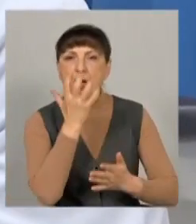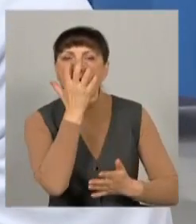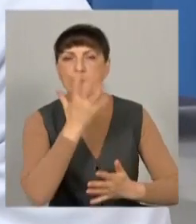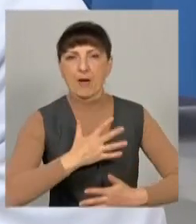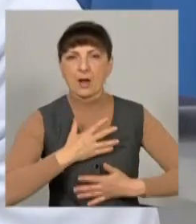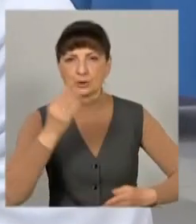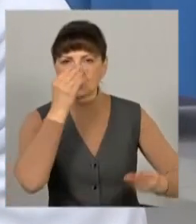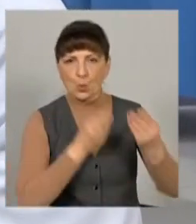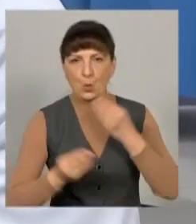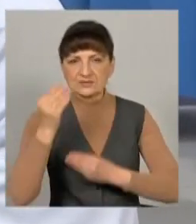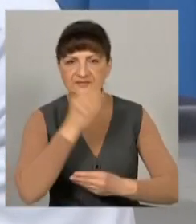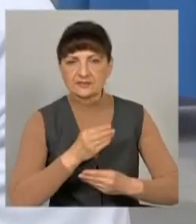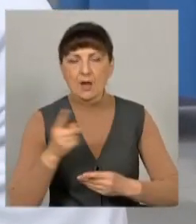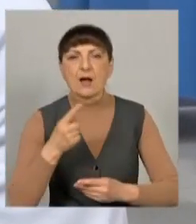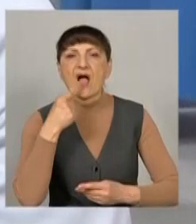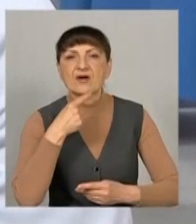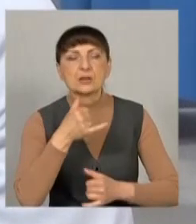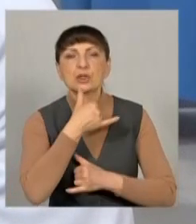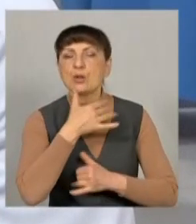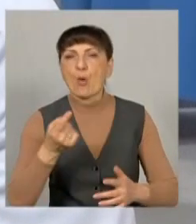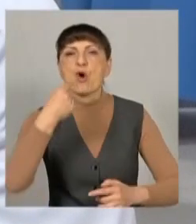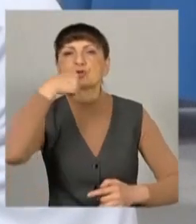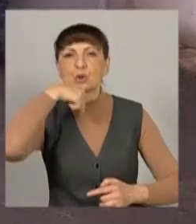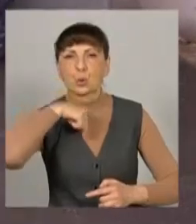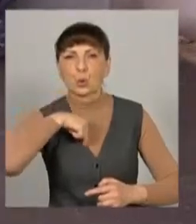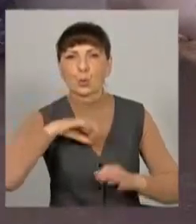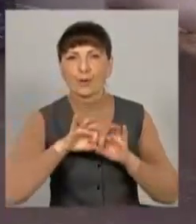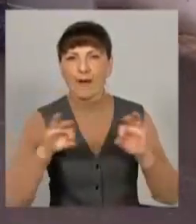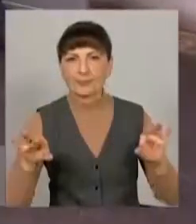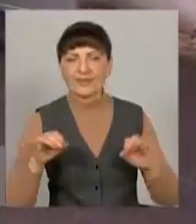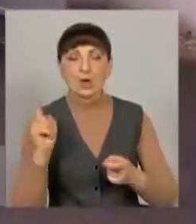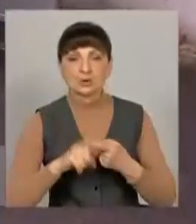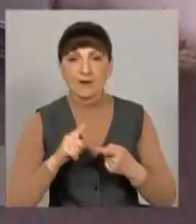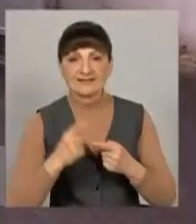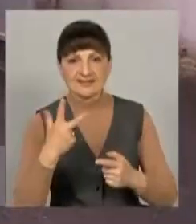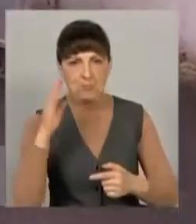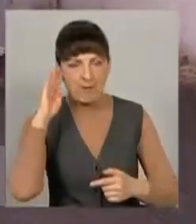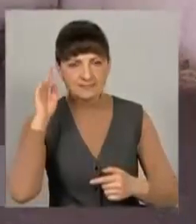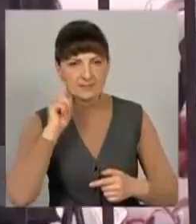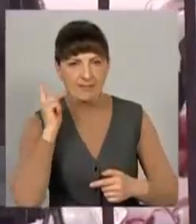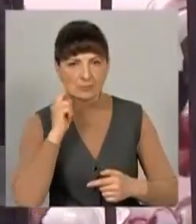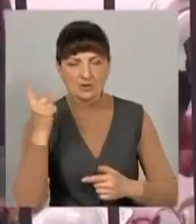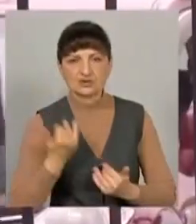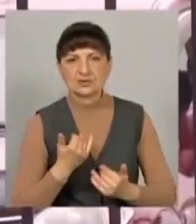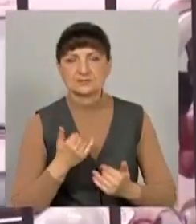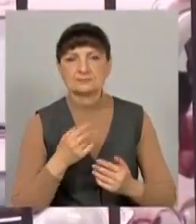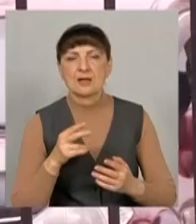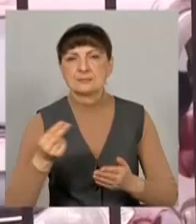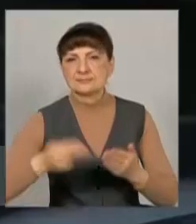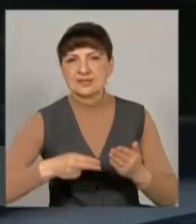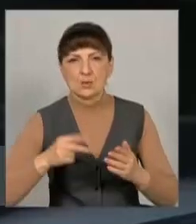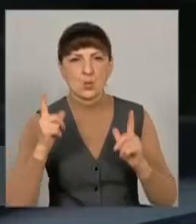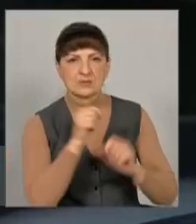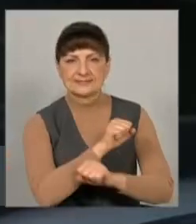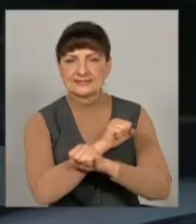аппарате ИВЛ, то есть речь затруднена за счет интубационной трубки. А что касается трех подозреваемых, то сейчас они находятся под подпиской о невыезде.